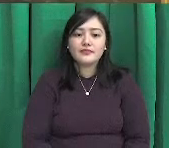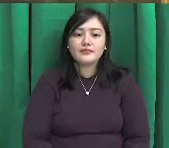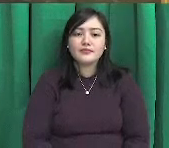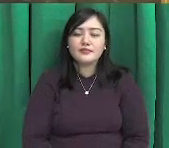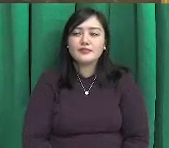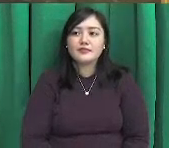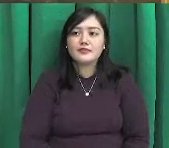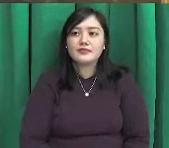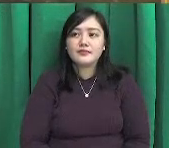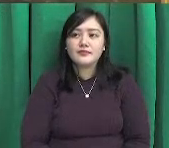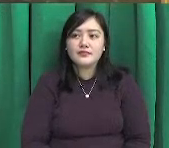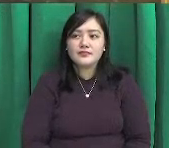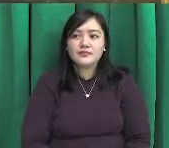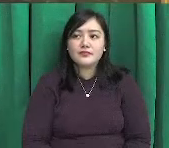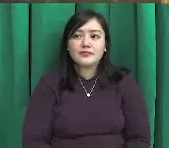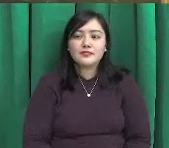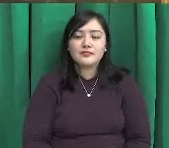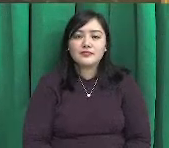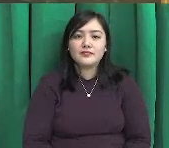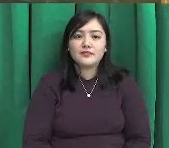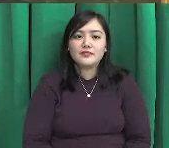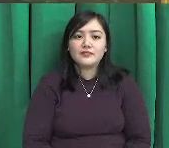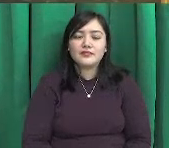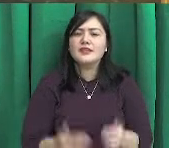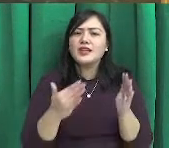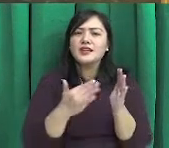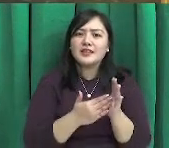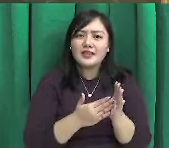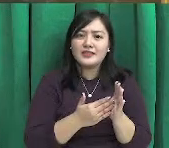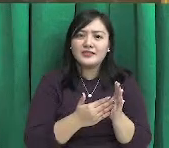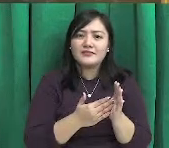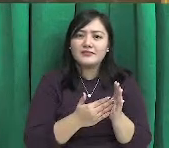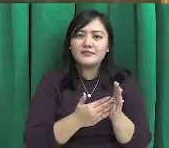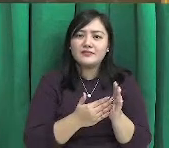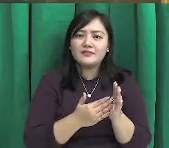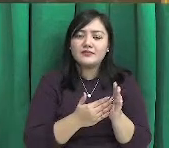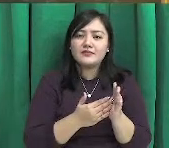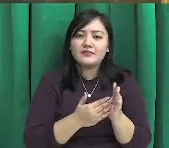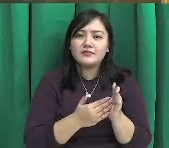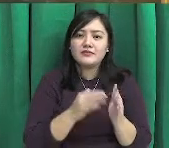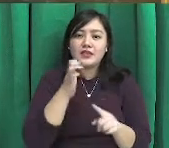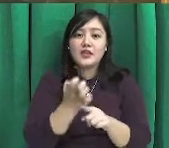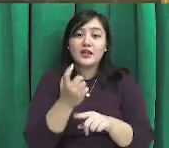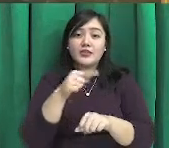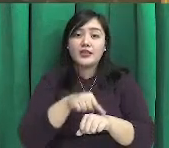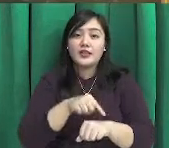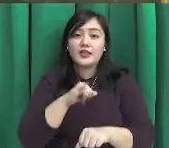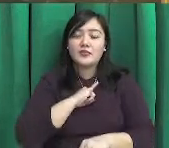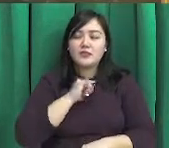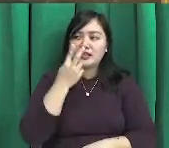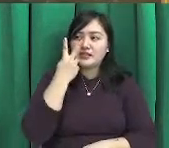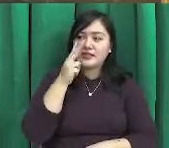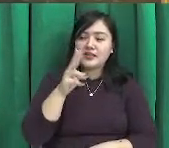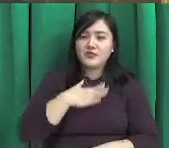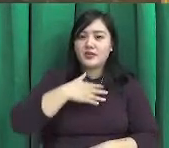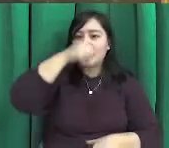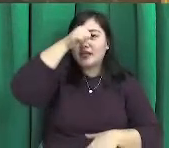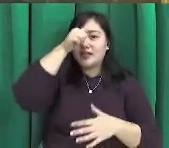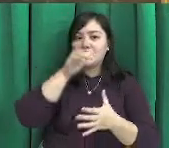tinitignan ko po si Brother Dennis, panalangin ko po talaga sa Panginoon, "Lord, hawakan mo po ang asawa ko."